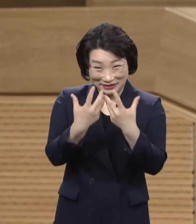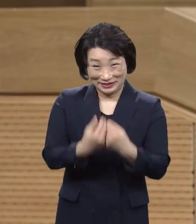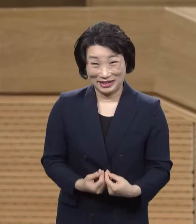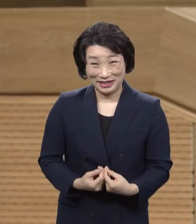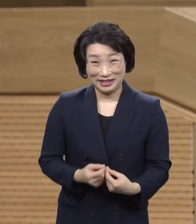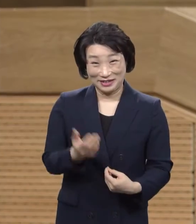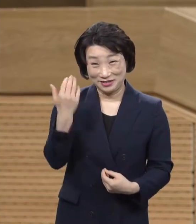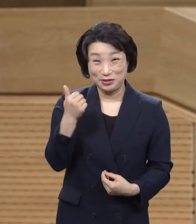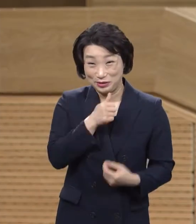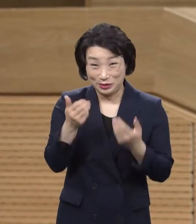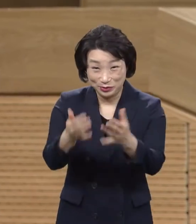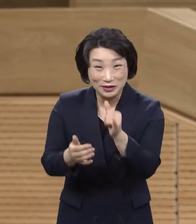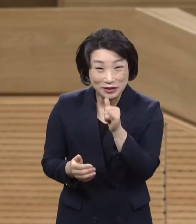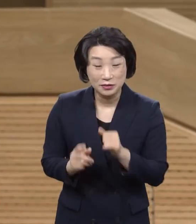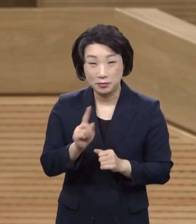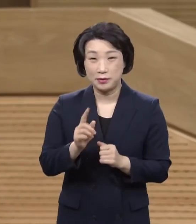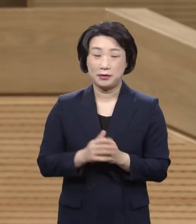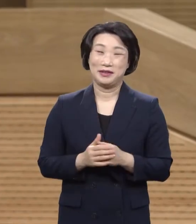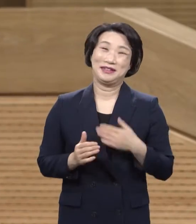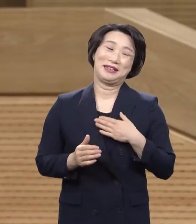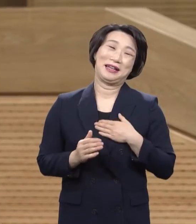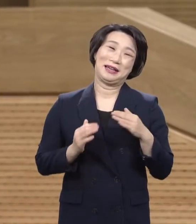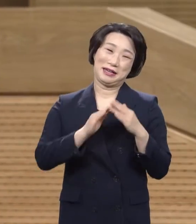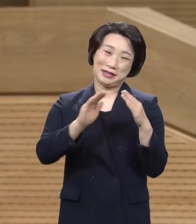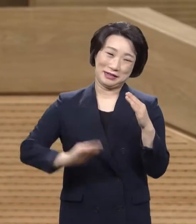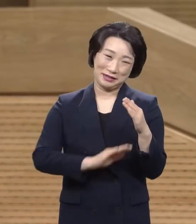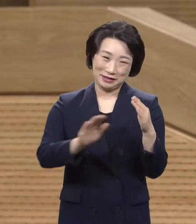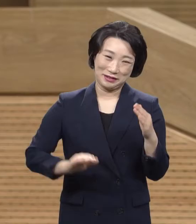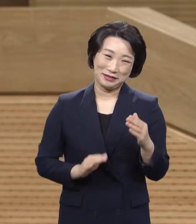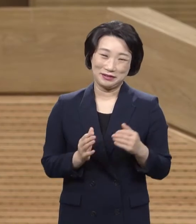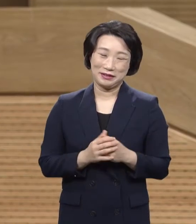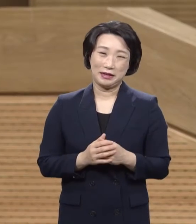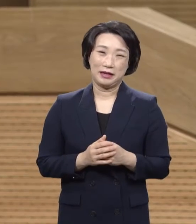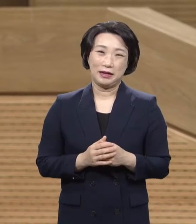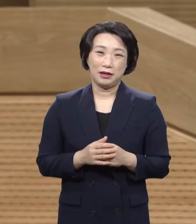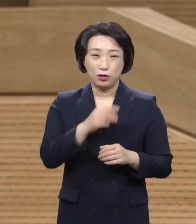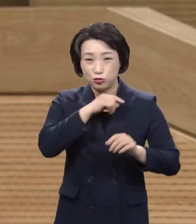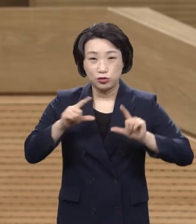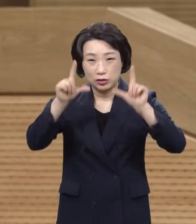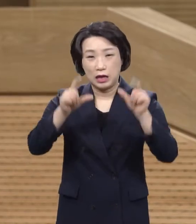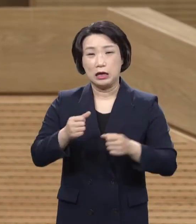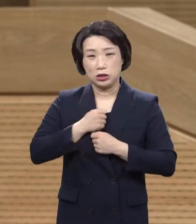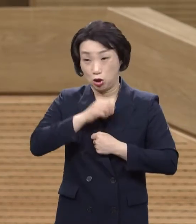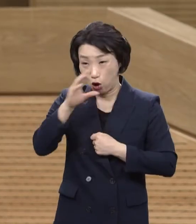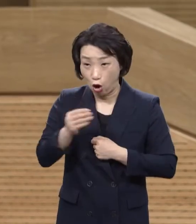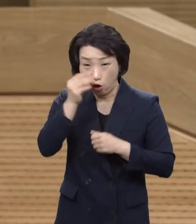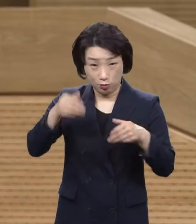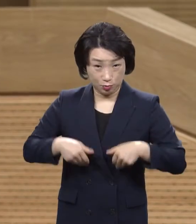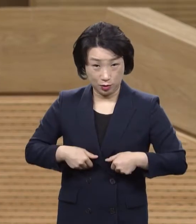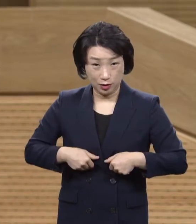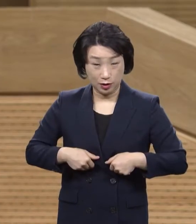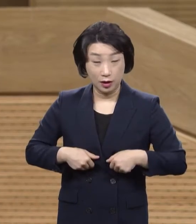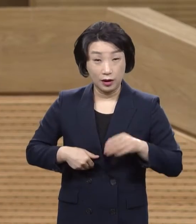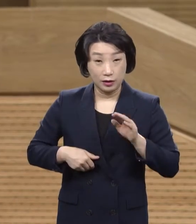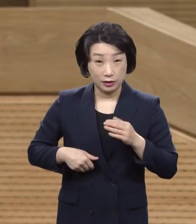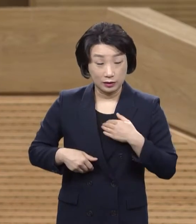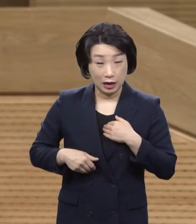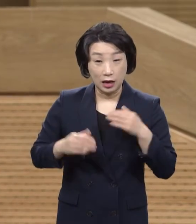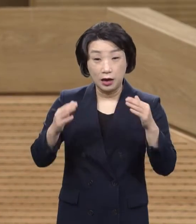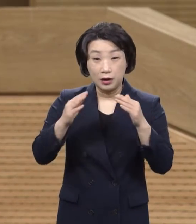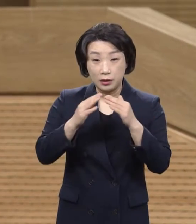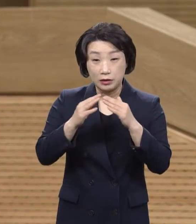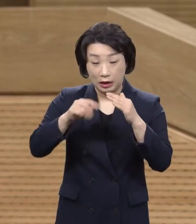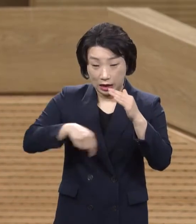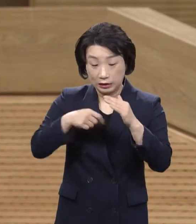들어볼게요. 네. 우리 집에 주의를 거룩하게 지켜라. 네 문